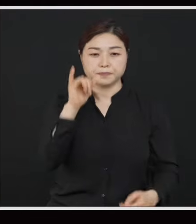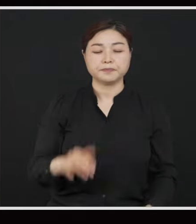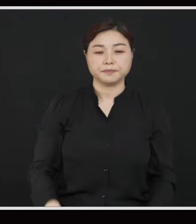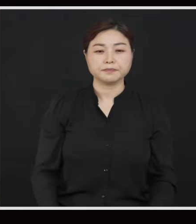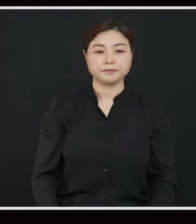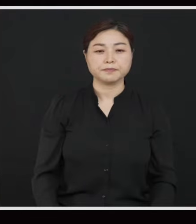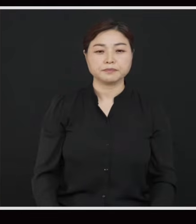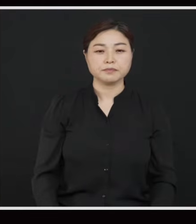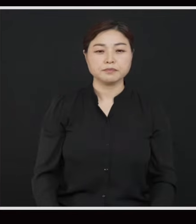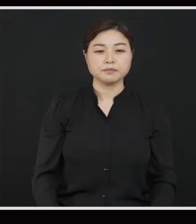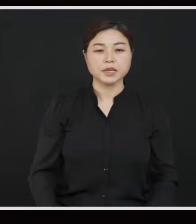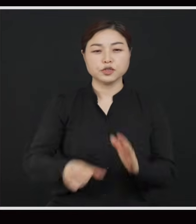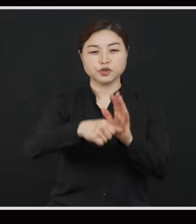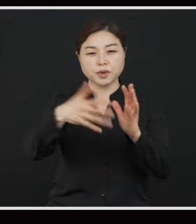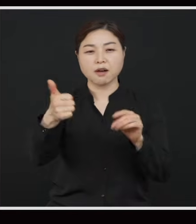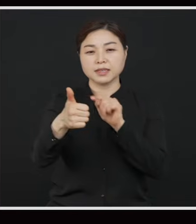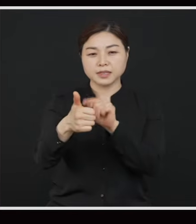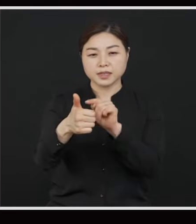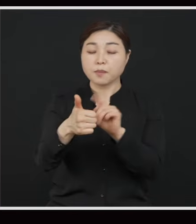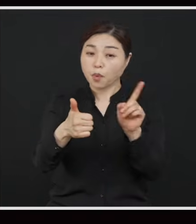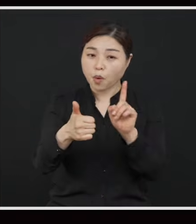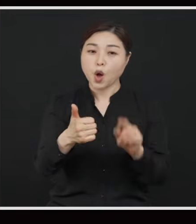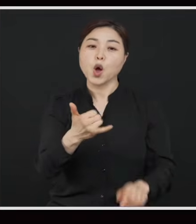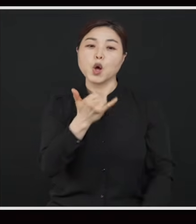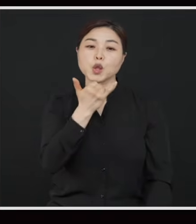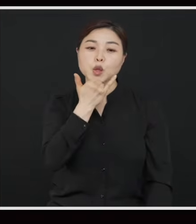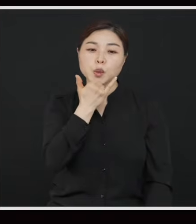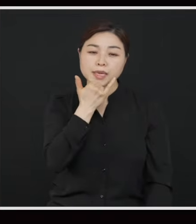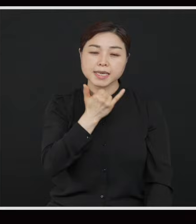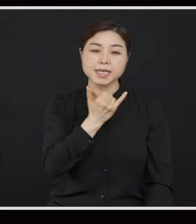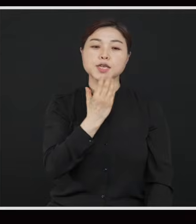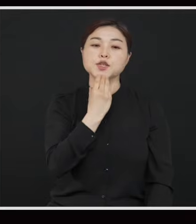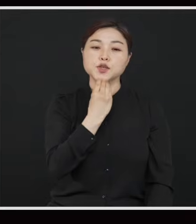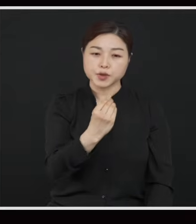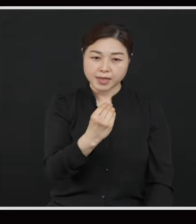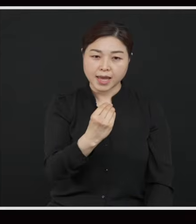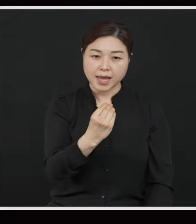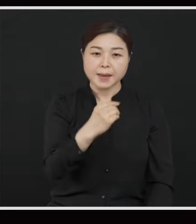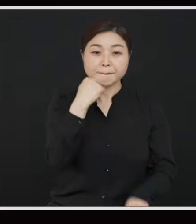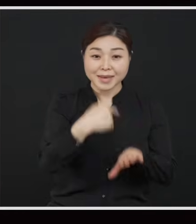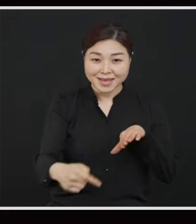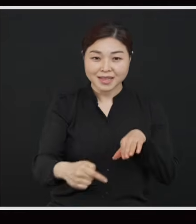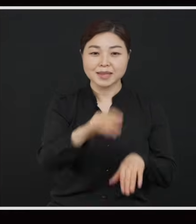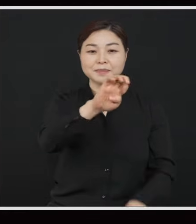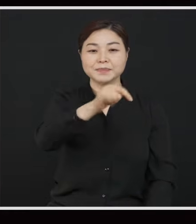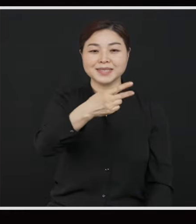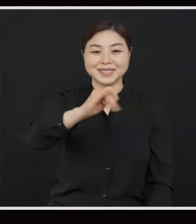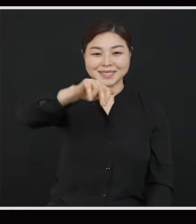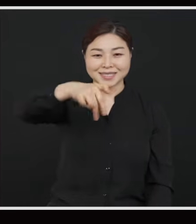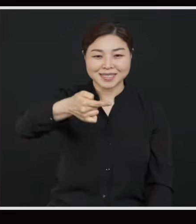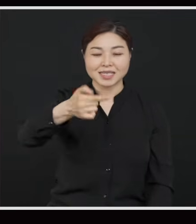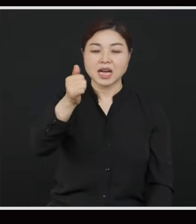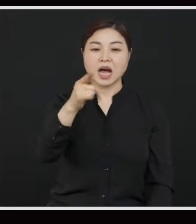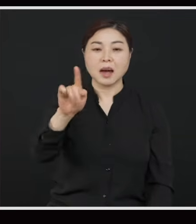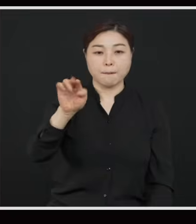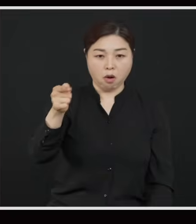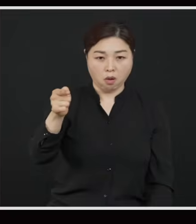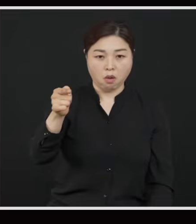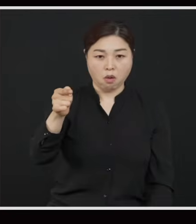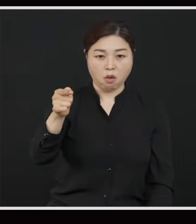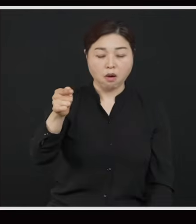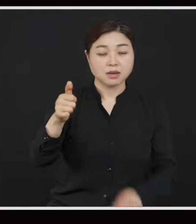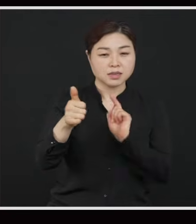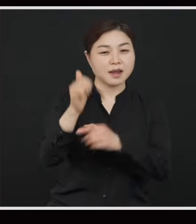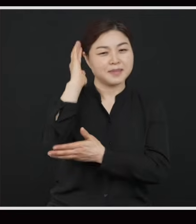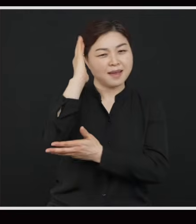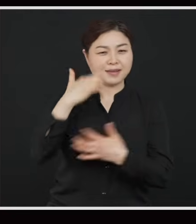그래서 그 중에 유명한 사람이 독일인 유태인 프리츠 하버라는 유태인이에요. 이